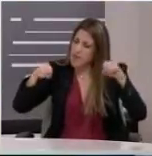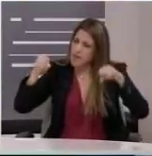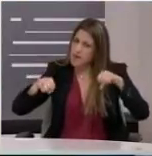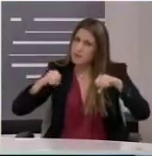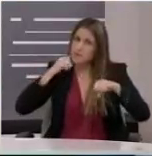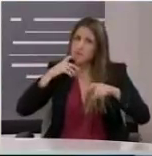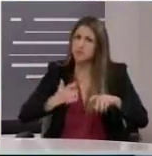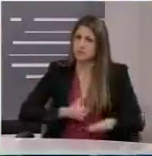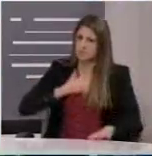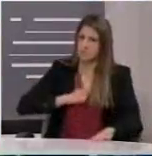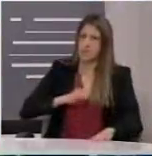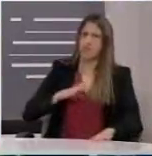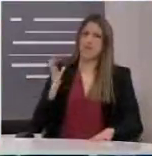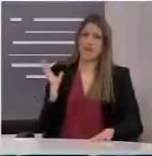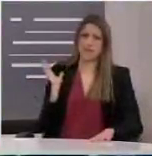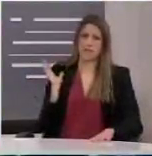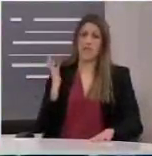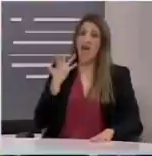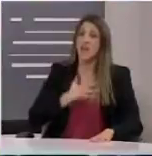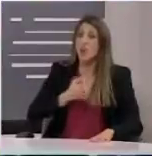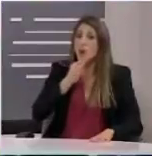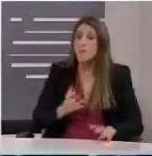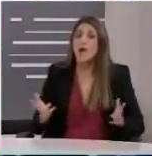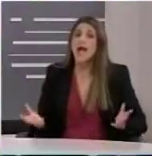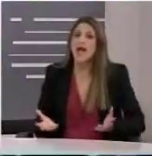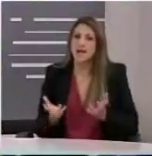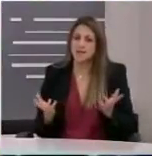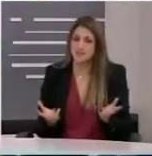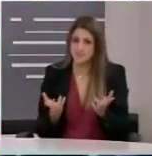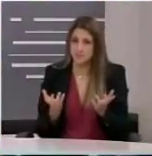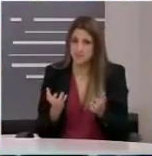λιοντάρι. Αλλά εγώ θα σας πω κάτι.